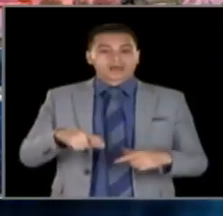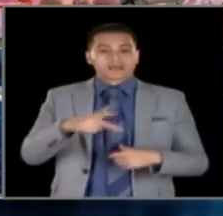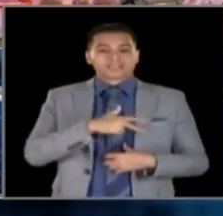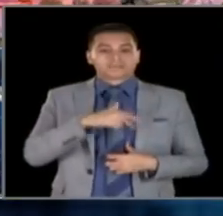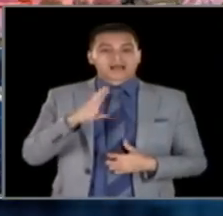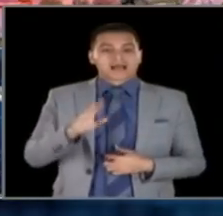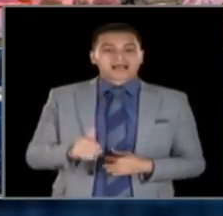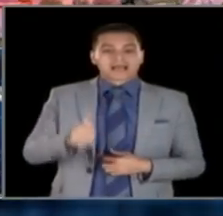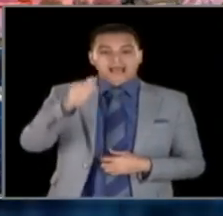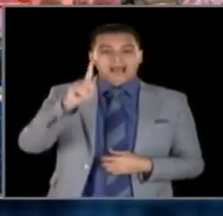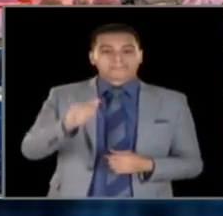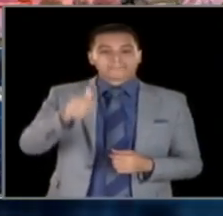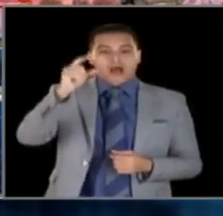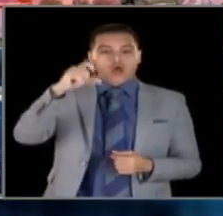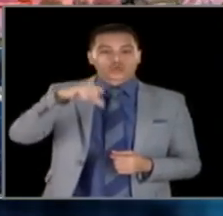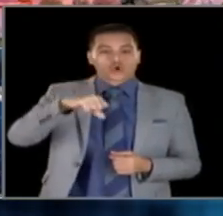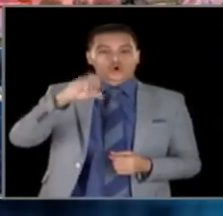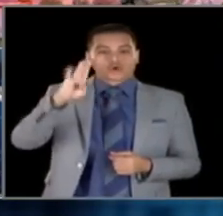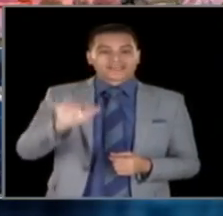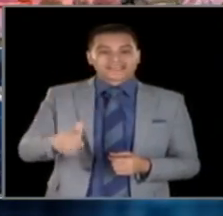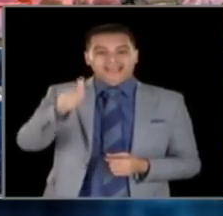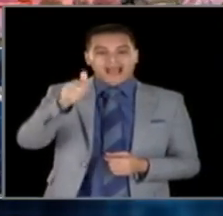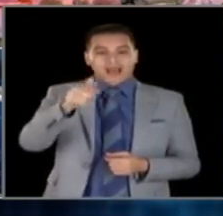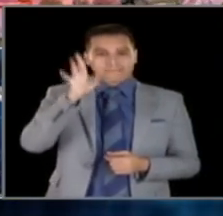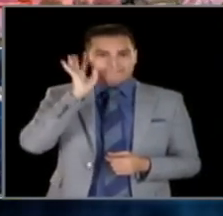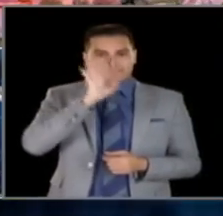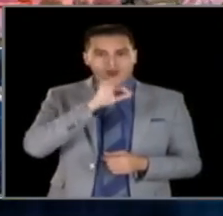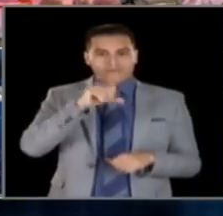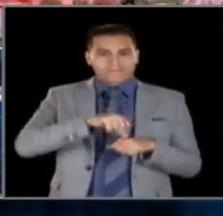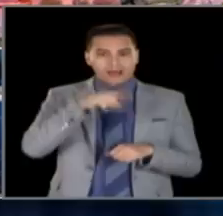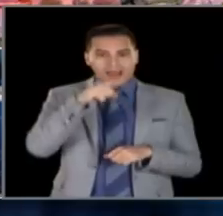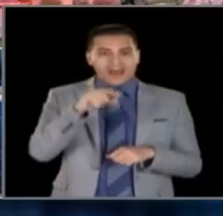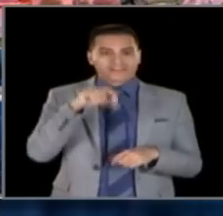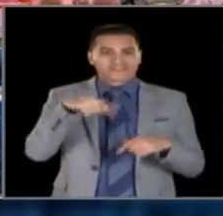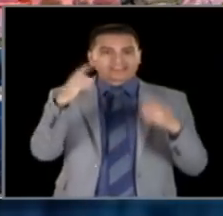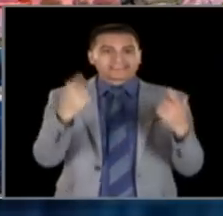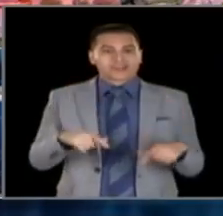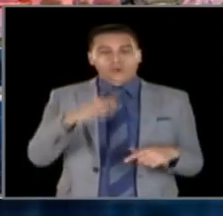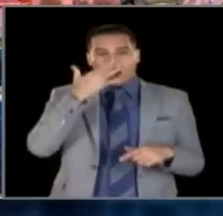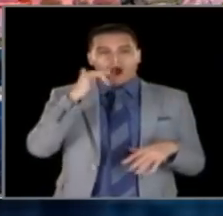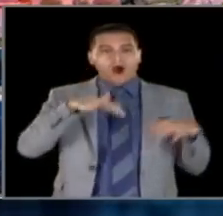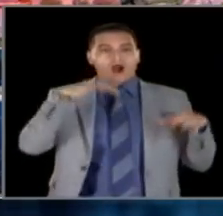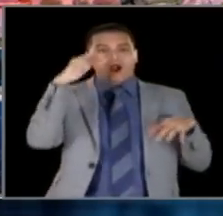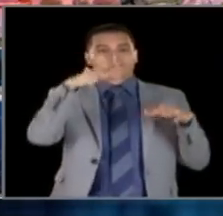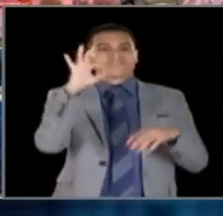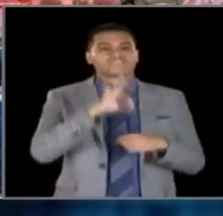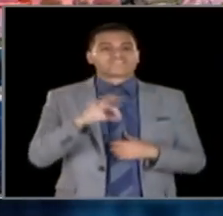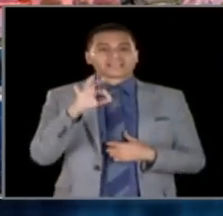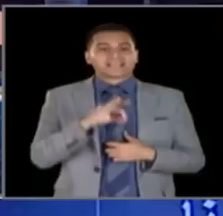تقع منطقة كابادوكيا التاريخية بإحدى دول الشرق الأوسط، فما هي؟